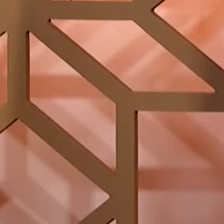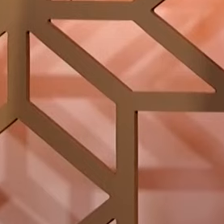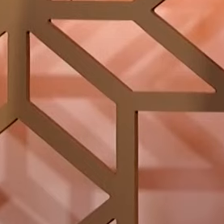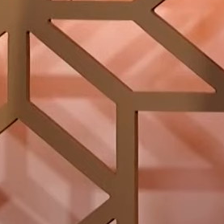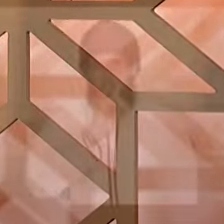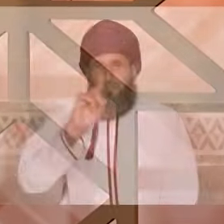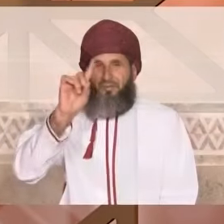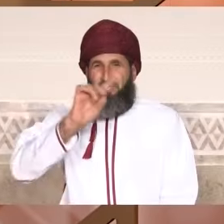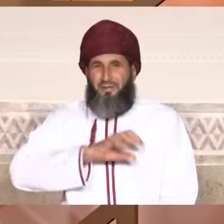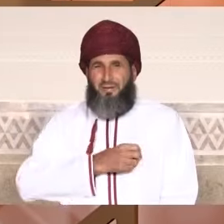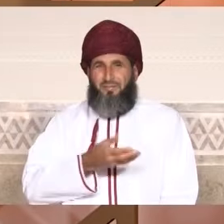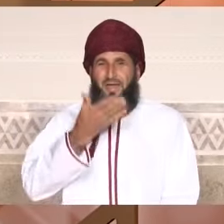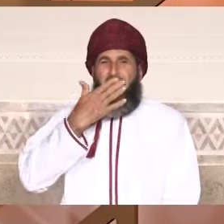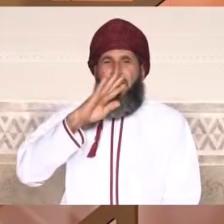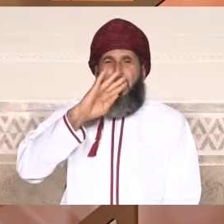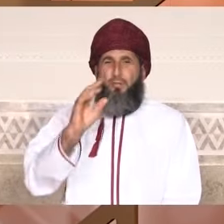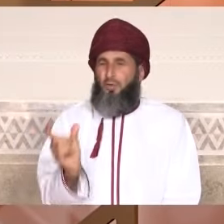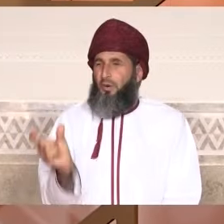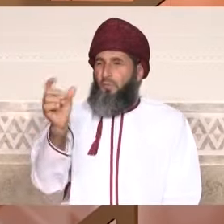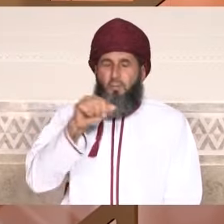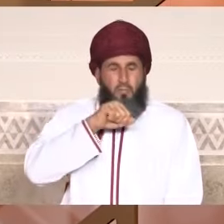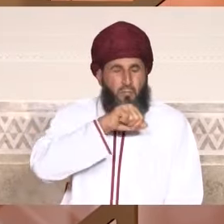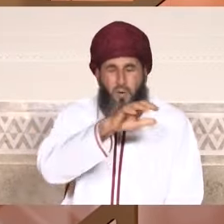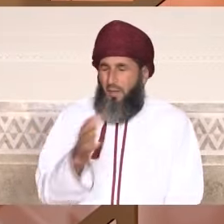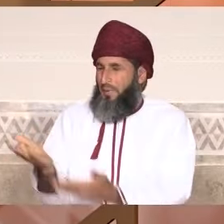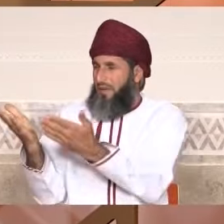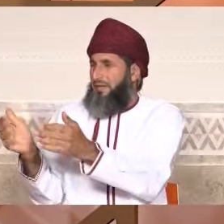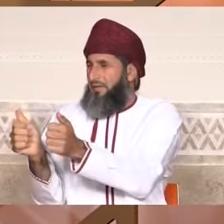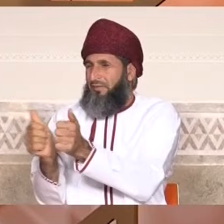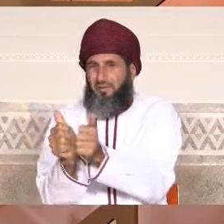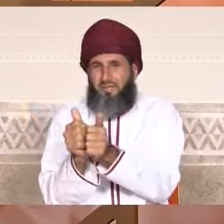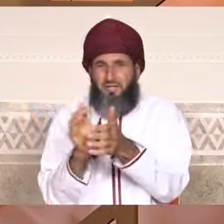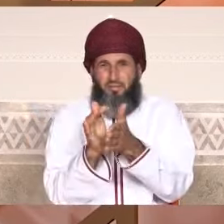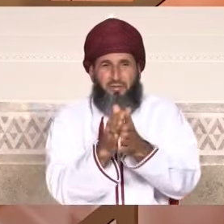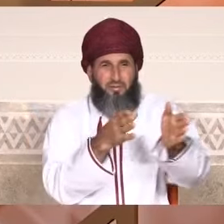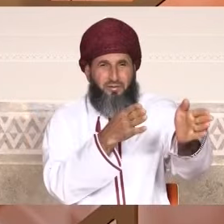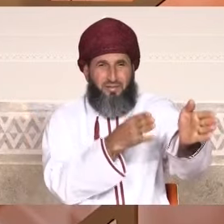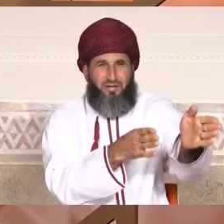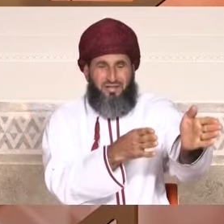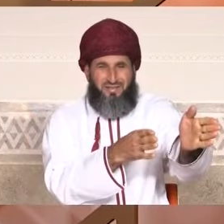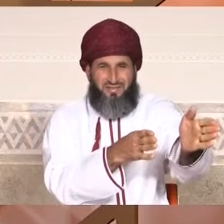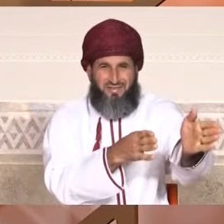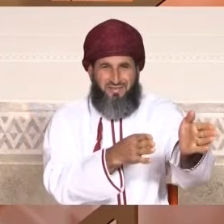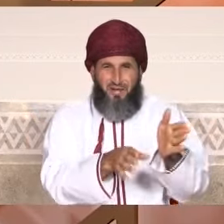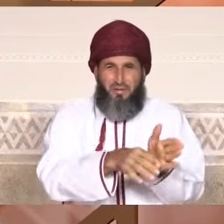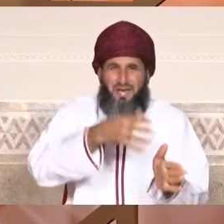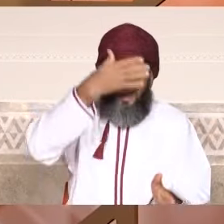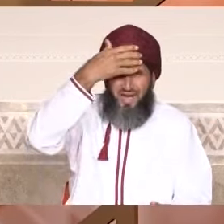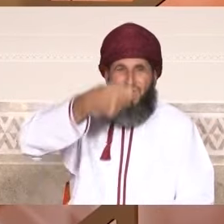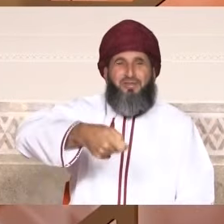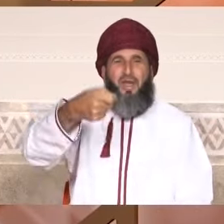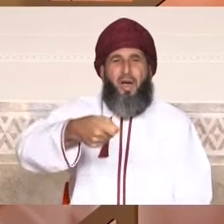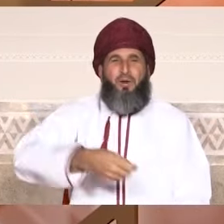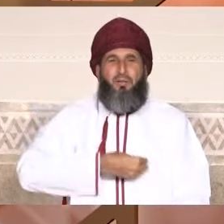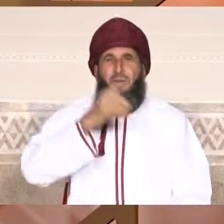بسم الله الرحمن الرحيم. الحمد لله والصلاة والسلام على رسول الله وعلى آله وصحبه ومن والاه. السلام عليكم جميعا